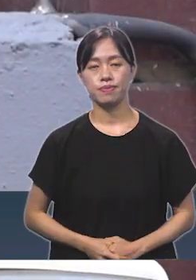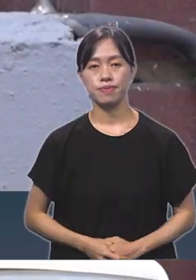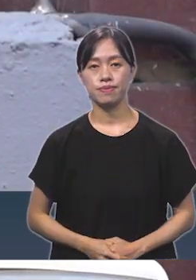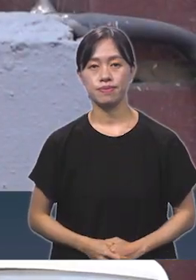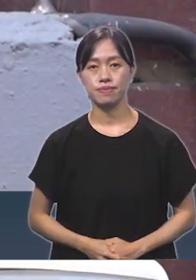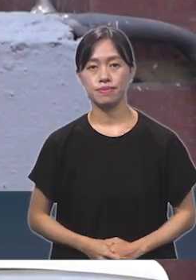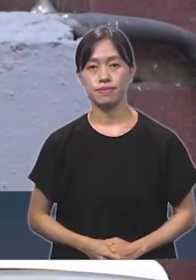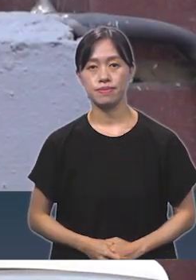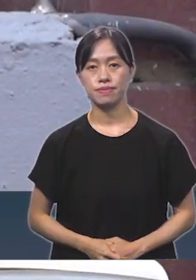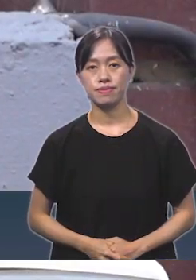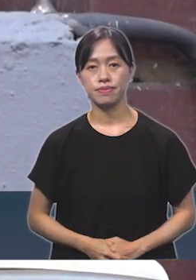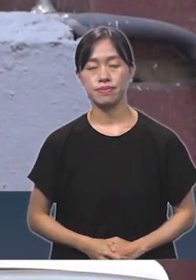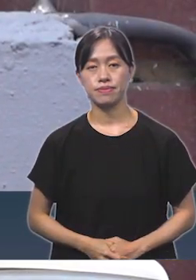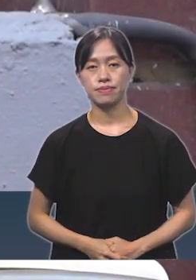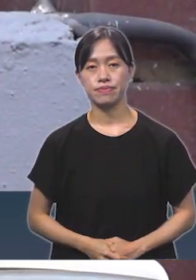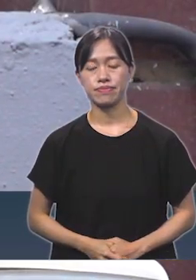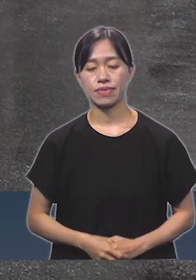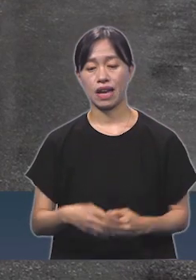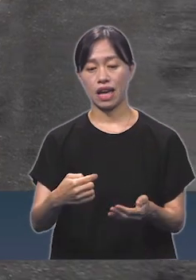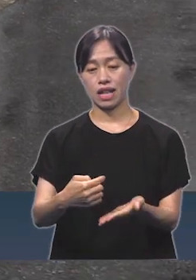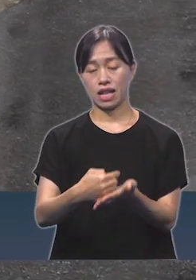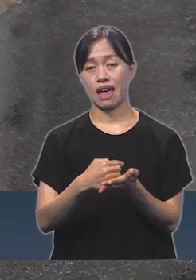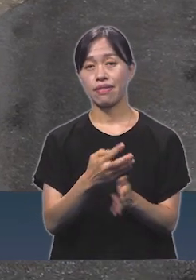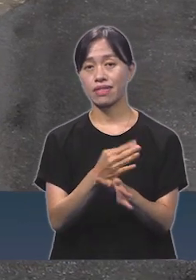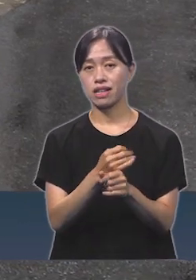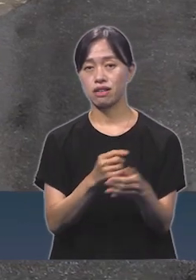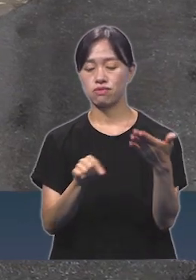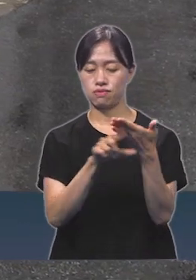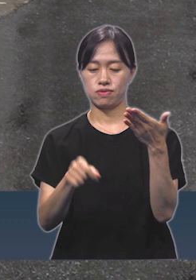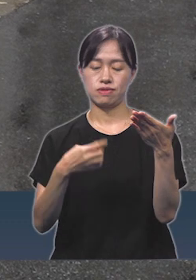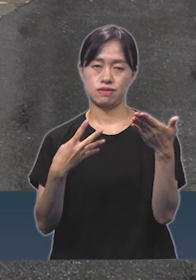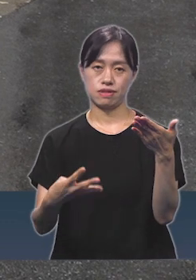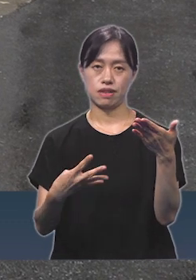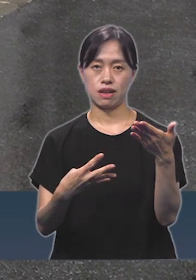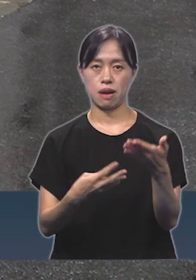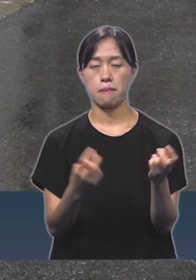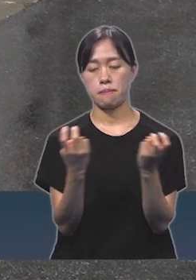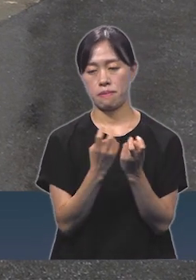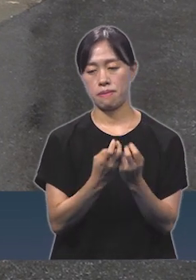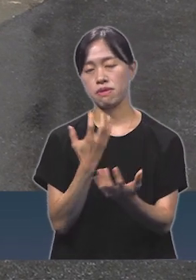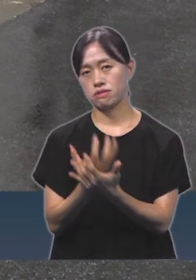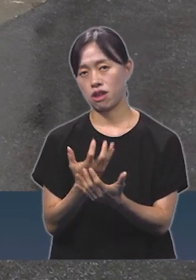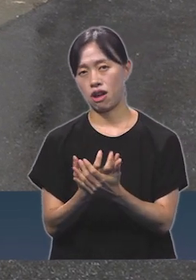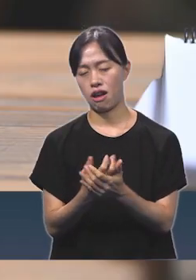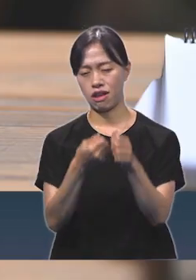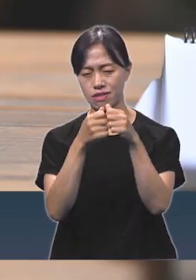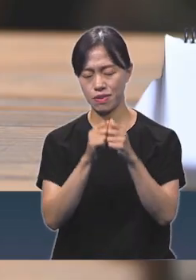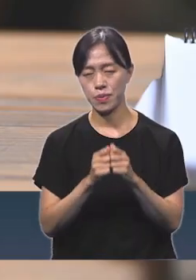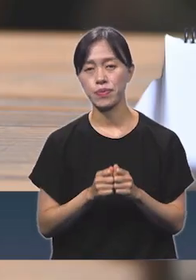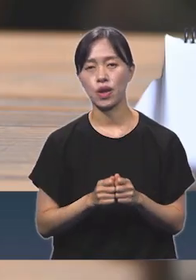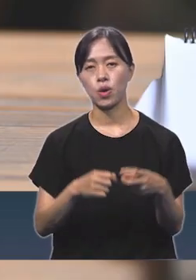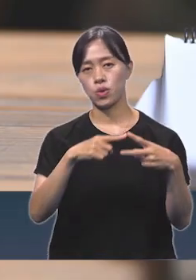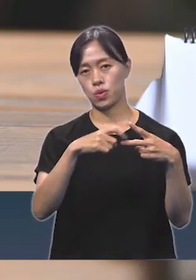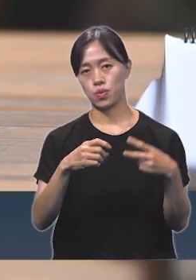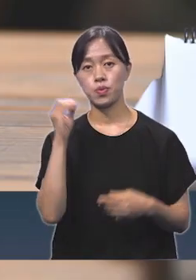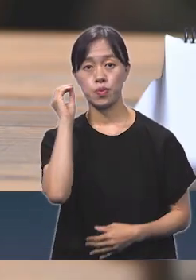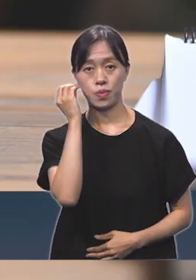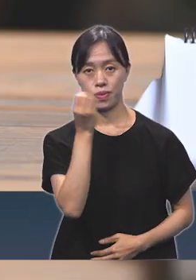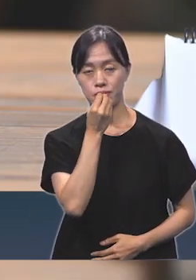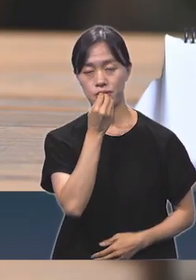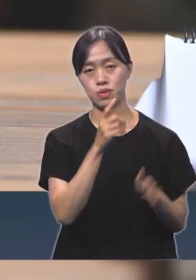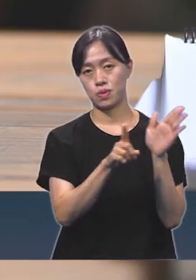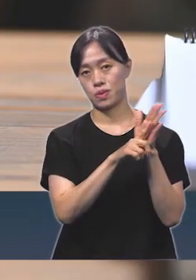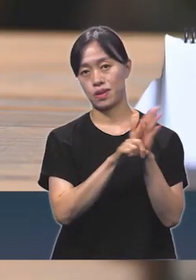지원합니다 신청기간은 9월 4일까지며 지원 방법 구비서류 등 자세한 내용은 동대문구